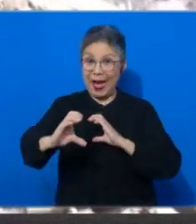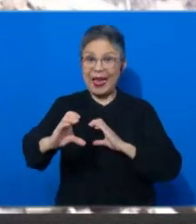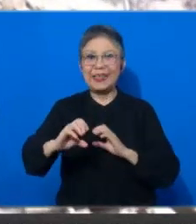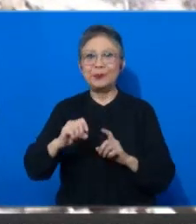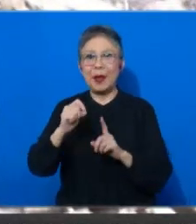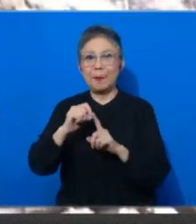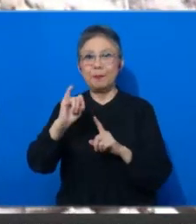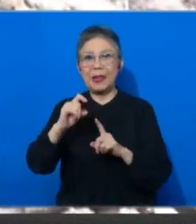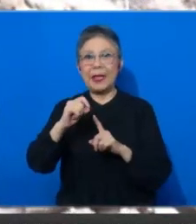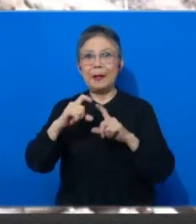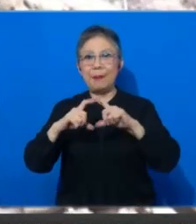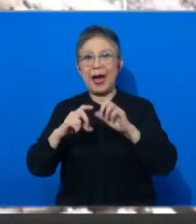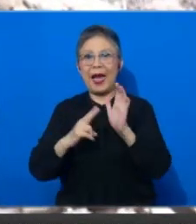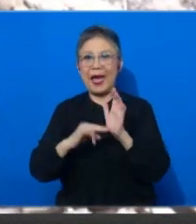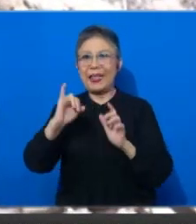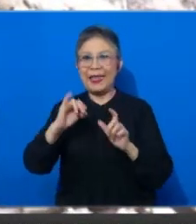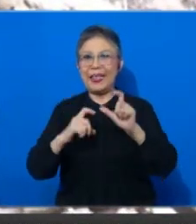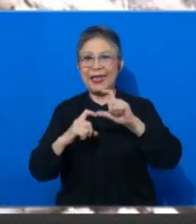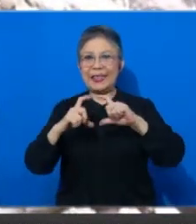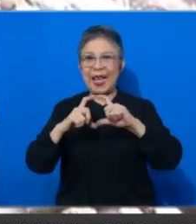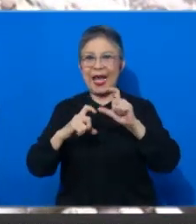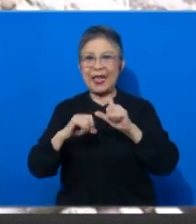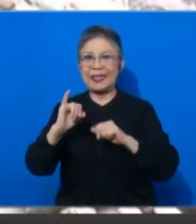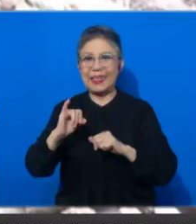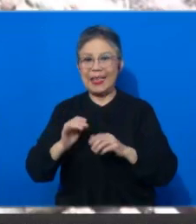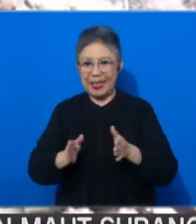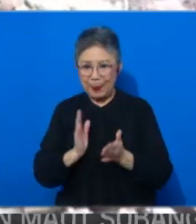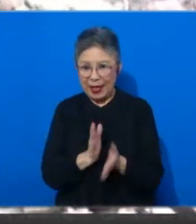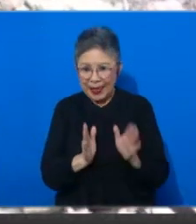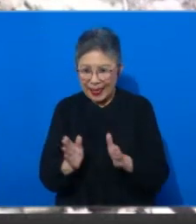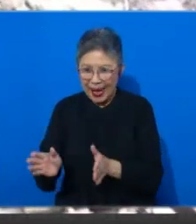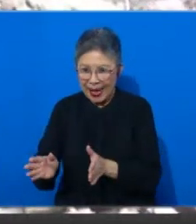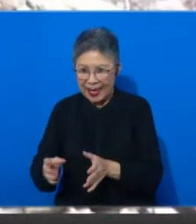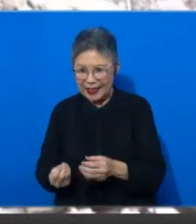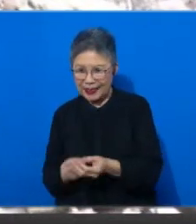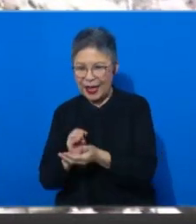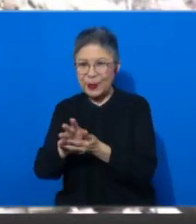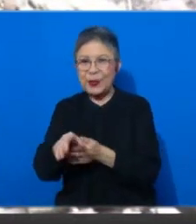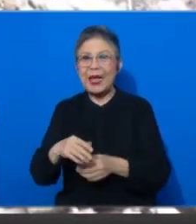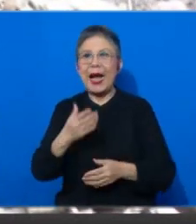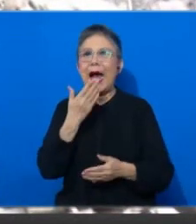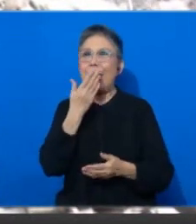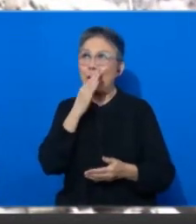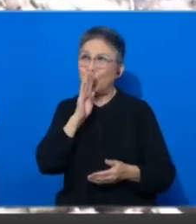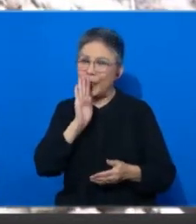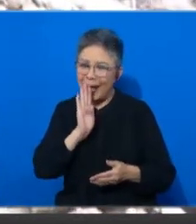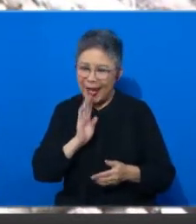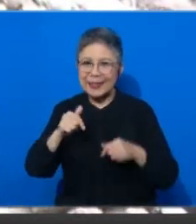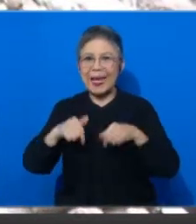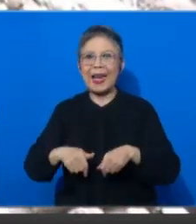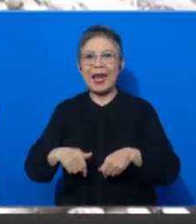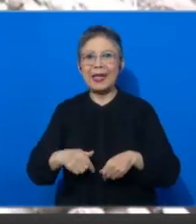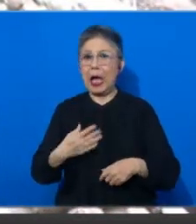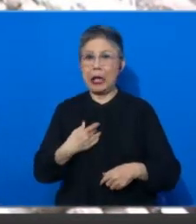pipanisasi, baru kita istilahnya itu kita tata. Hanya alhamdulillah sampai saat ini warga tidak usah